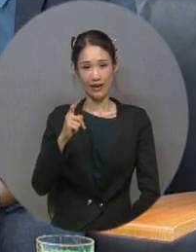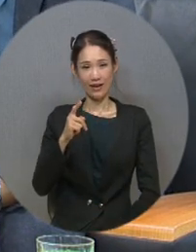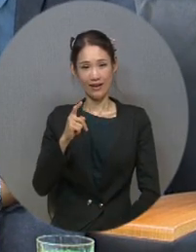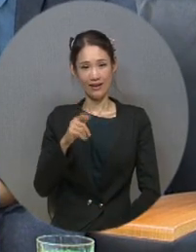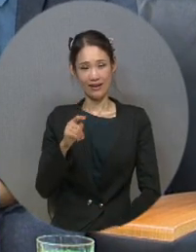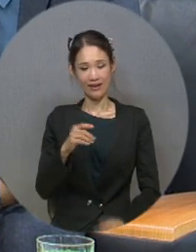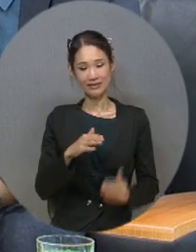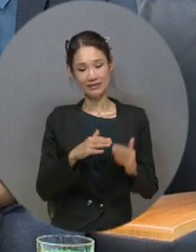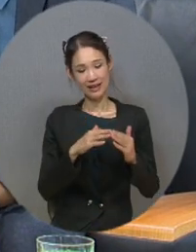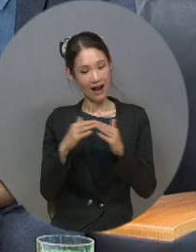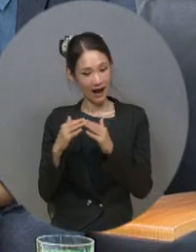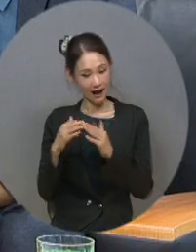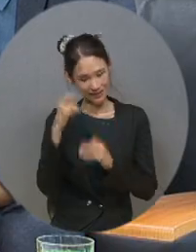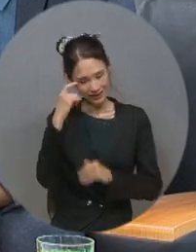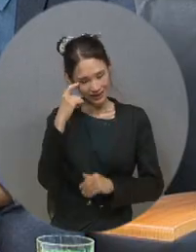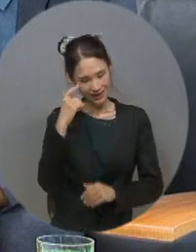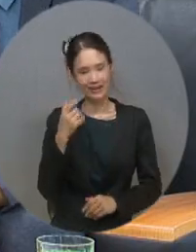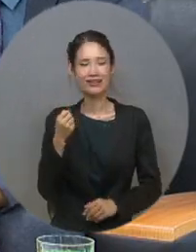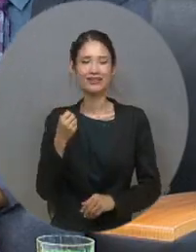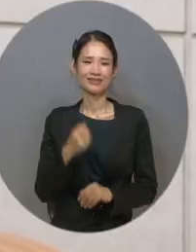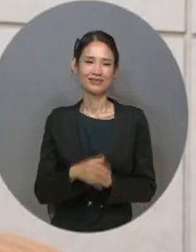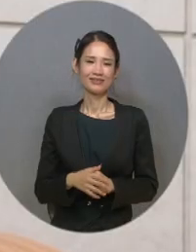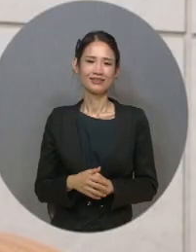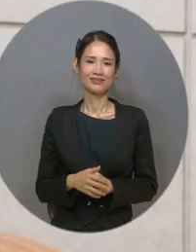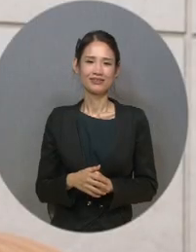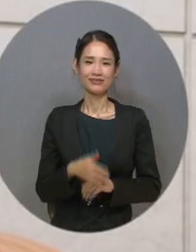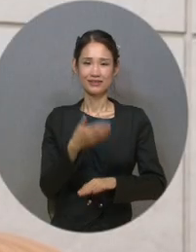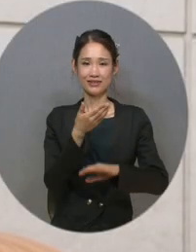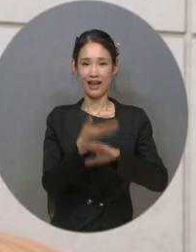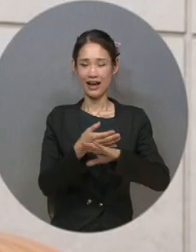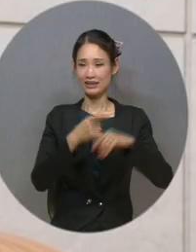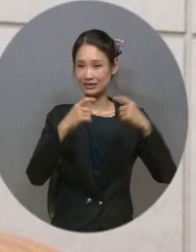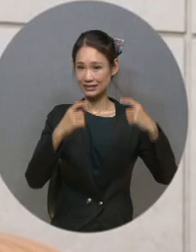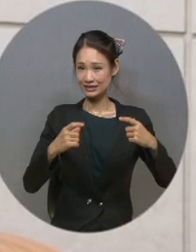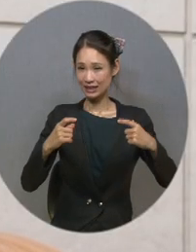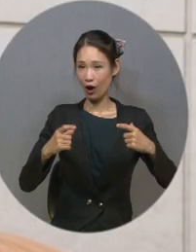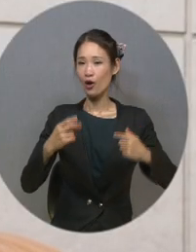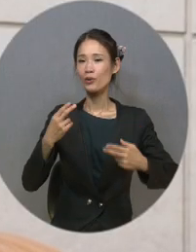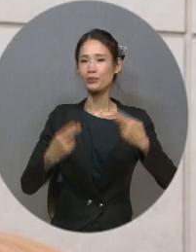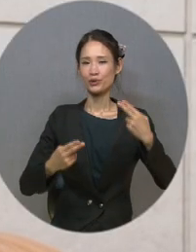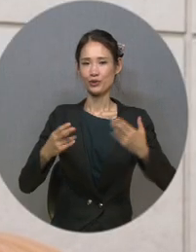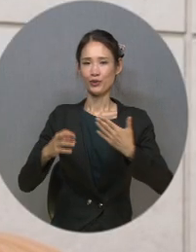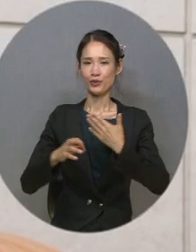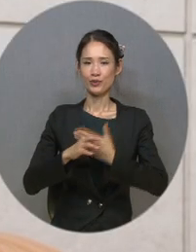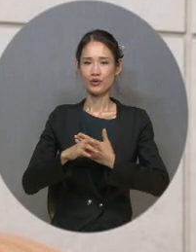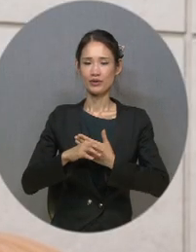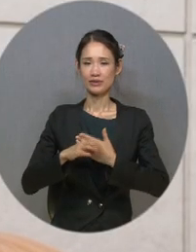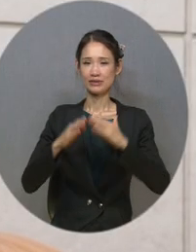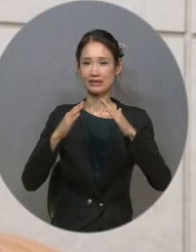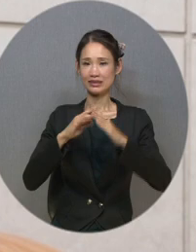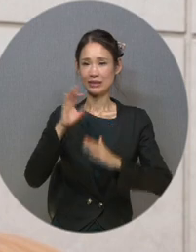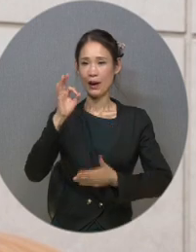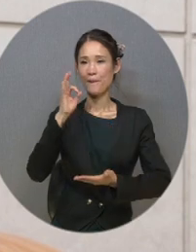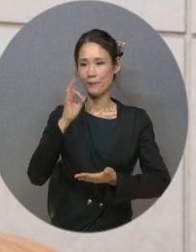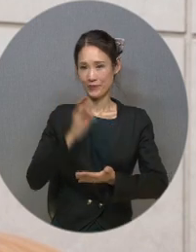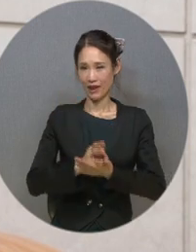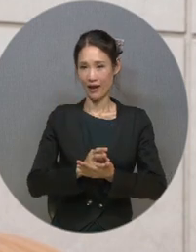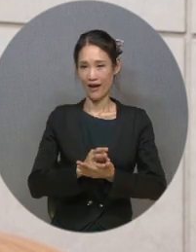할까 생각 중입니다. 광양이 다른 지역에 비해서 비교적 네. 집값도 싸고